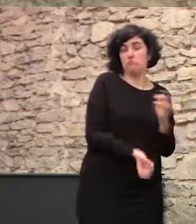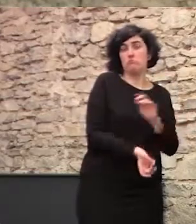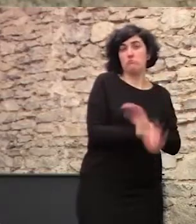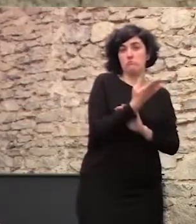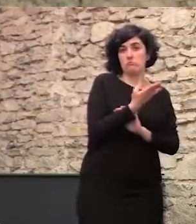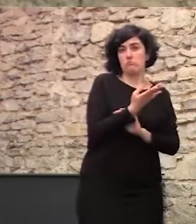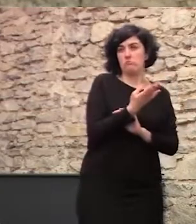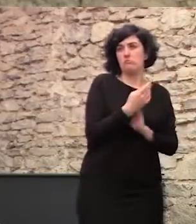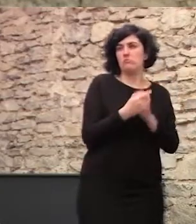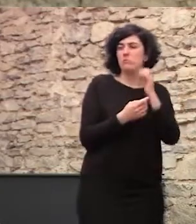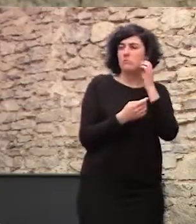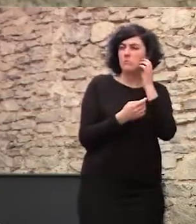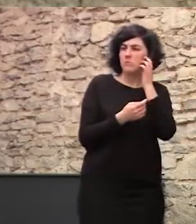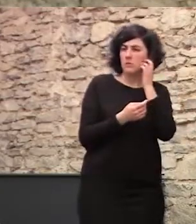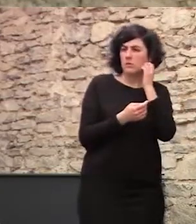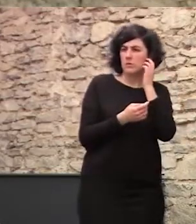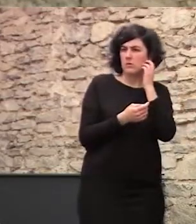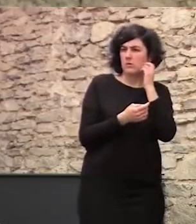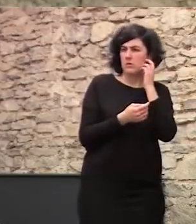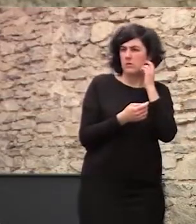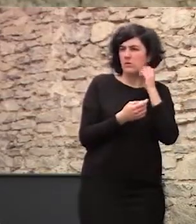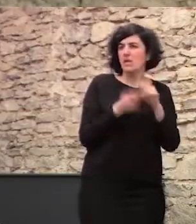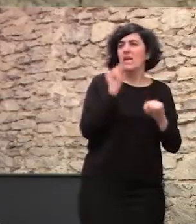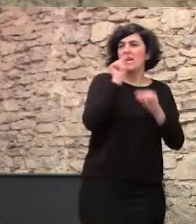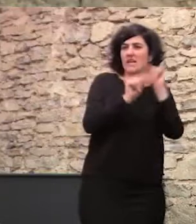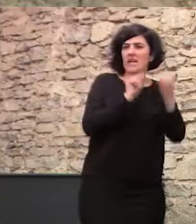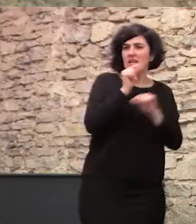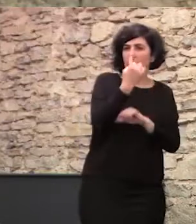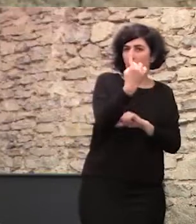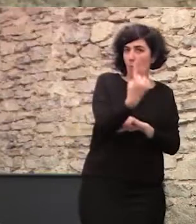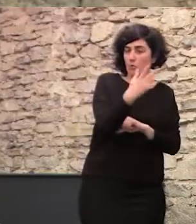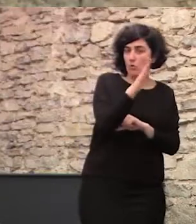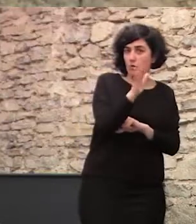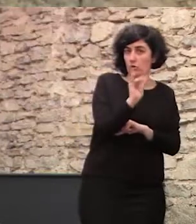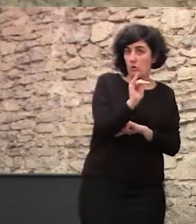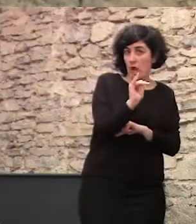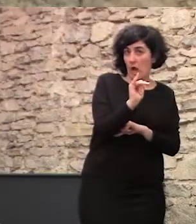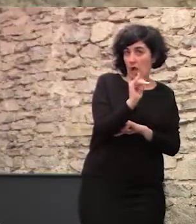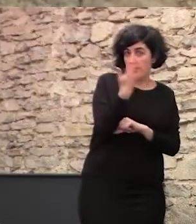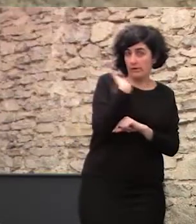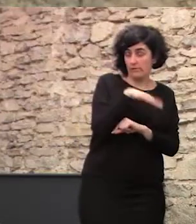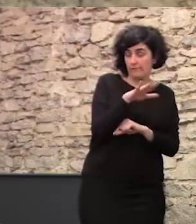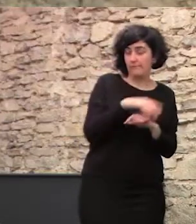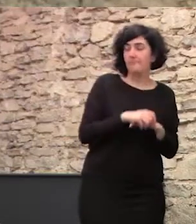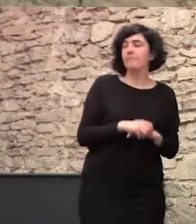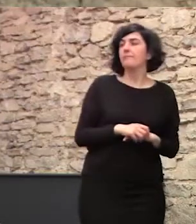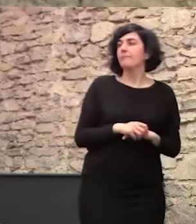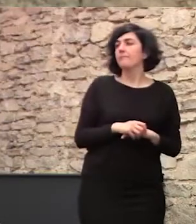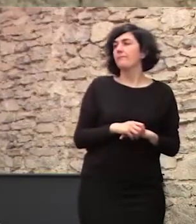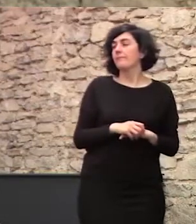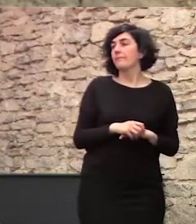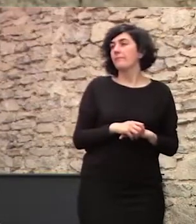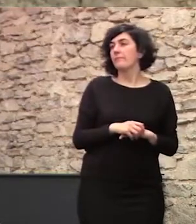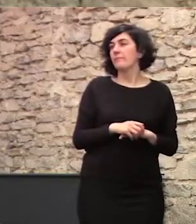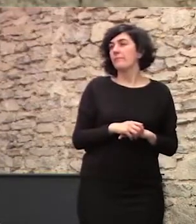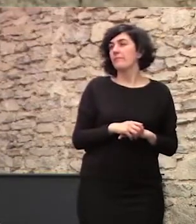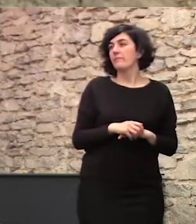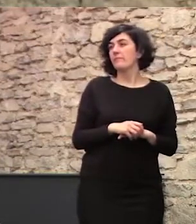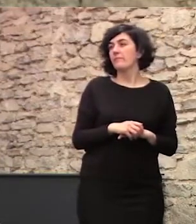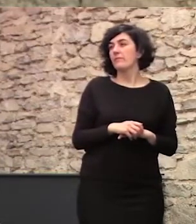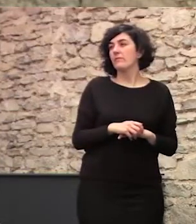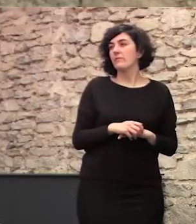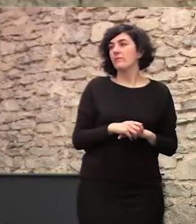badu kritika bat. Bai, badu kritika bat, bai. Kritika bat, dauka, bai. Momentuz. Bai. Bueno, eta